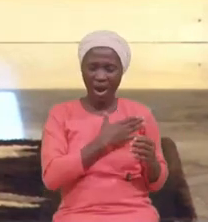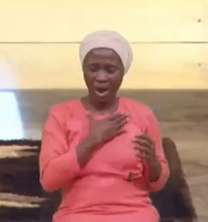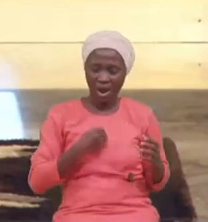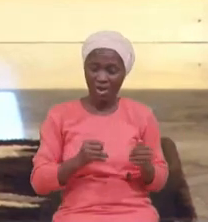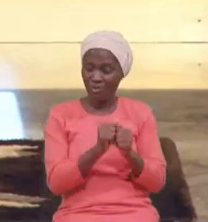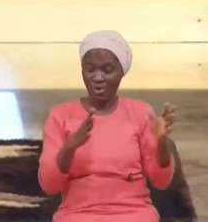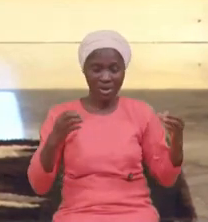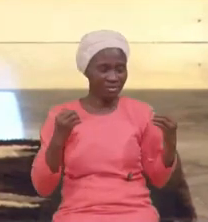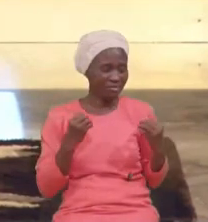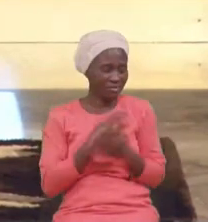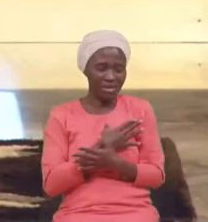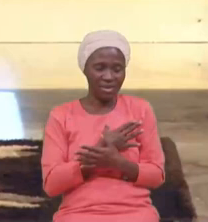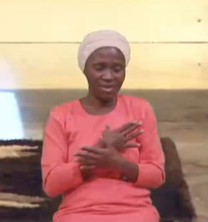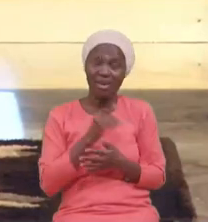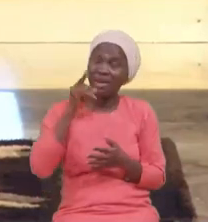intrépide.